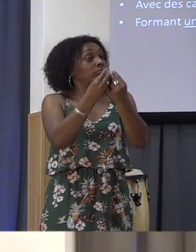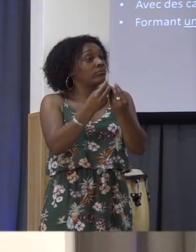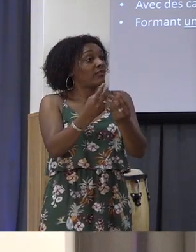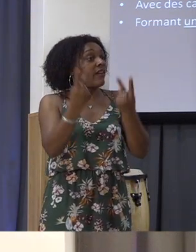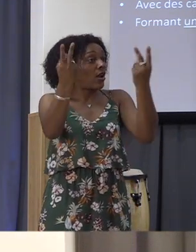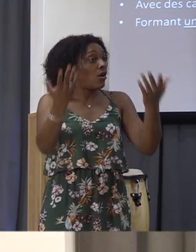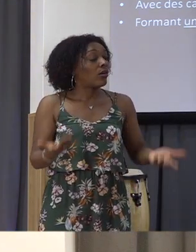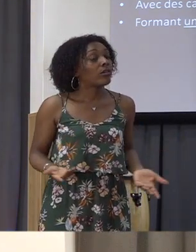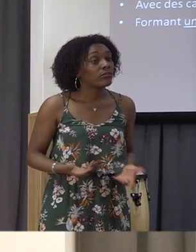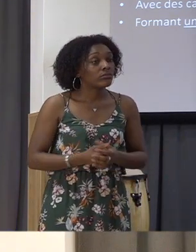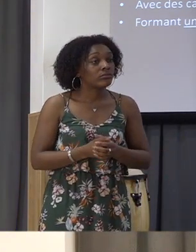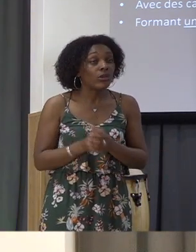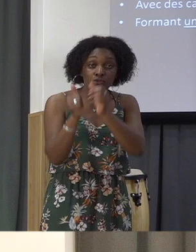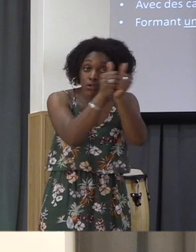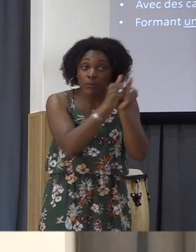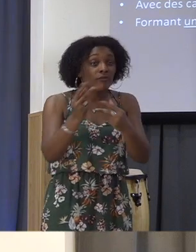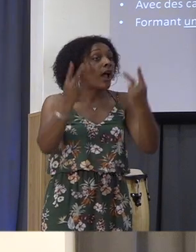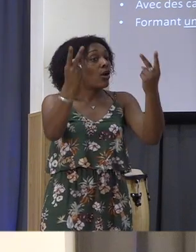Dieu.